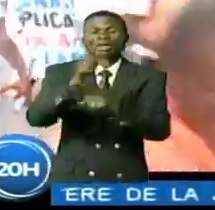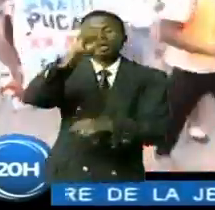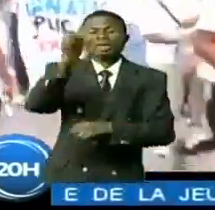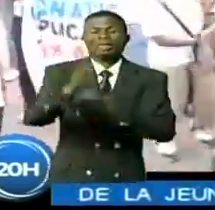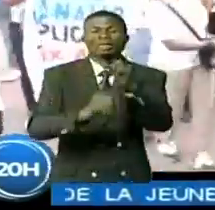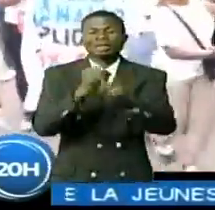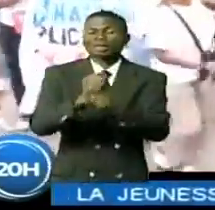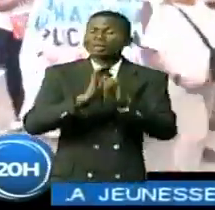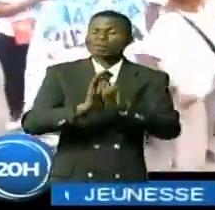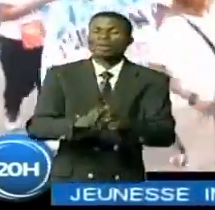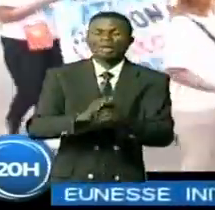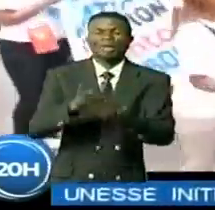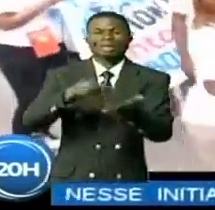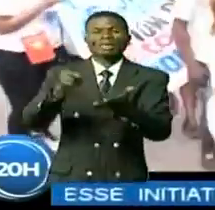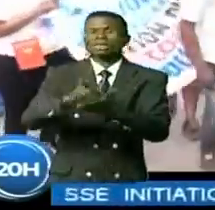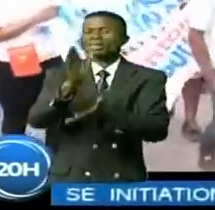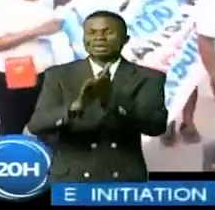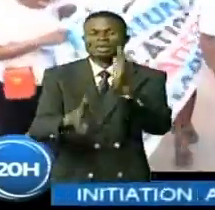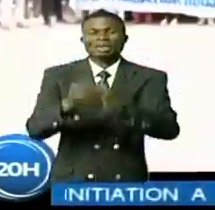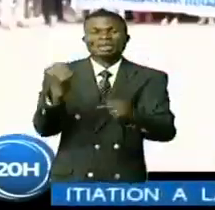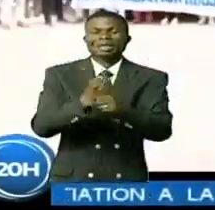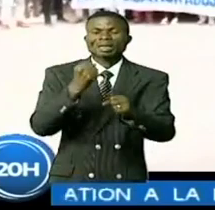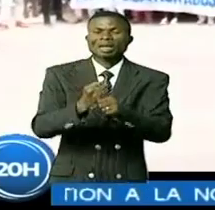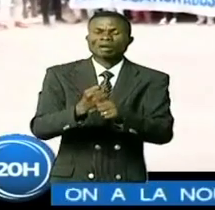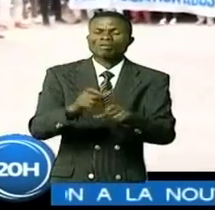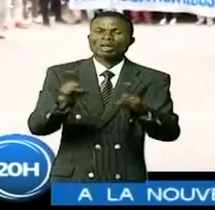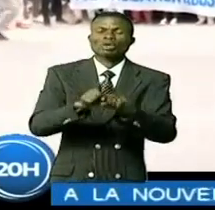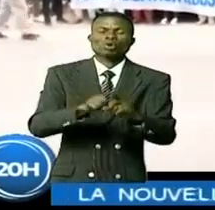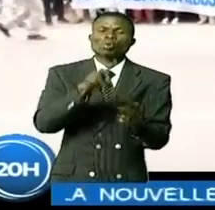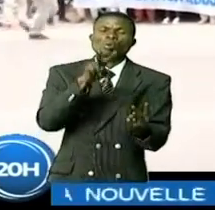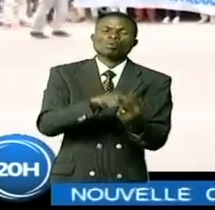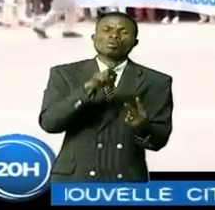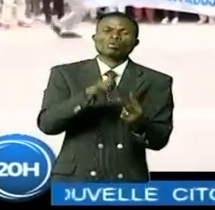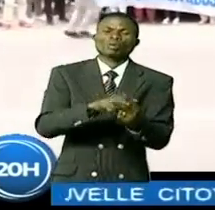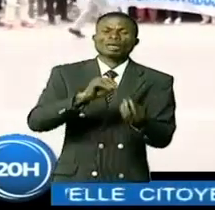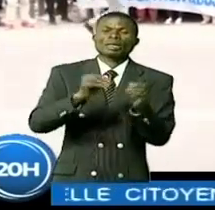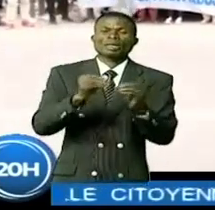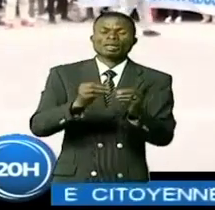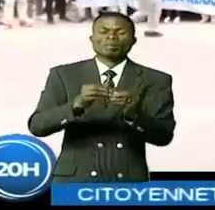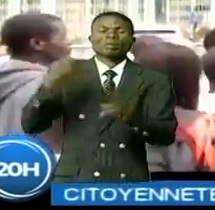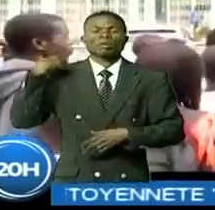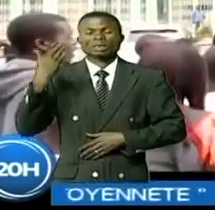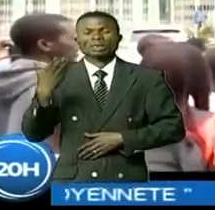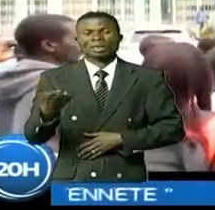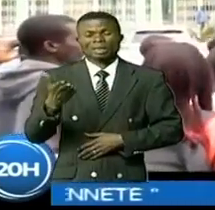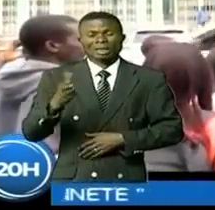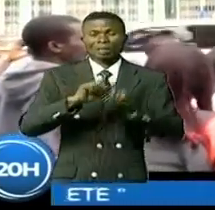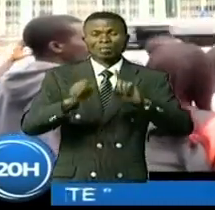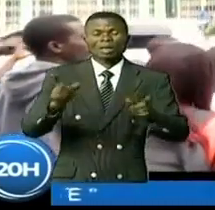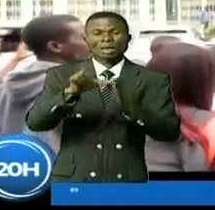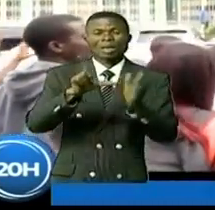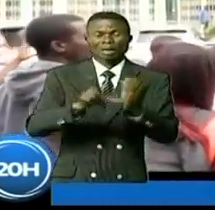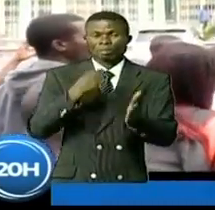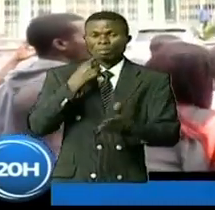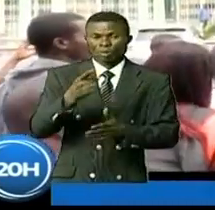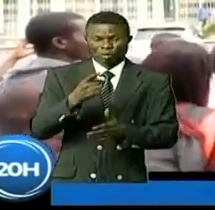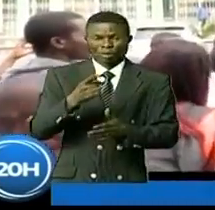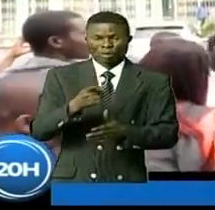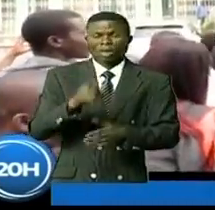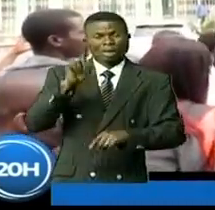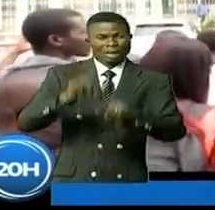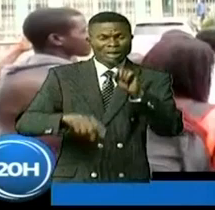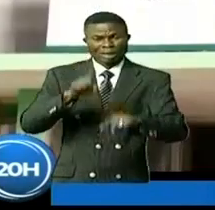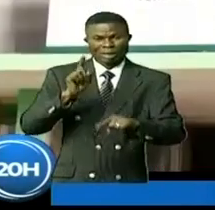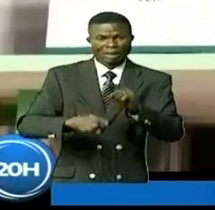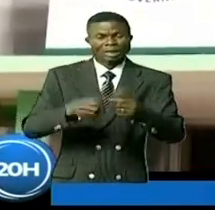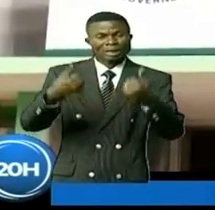sans être engagés. Mais ils continuent à œuvrer dans l'espoir d'avoir un numéro matriculé un jour. Et pourtant, la loi dit qu'on ne peut pas être